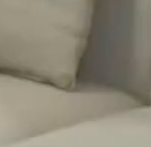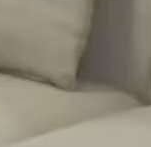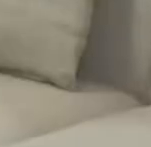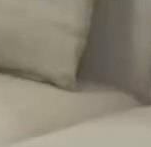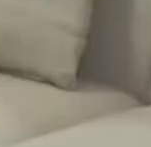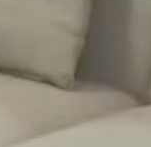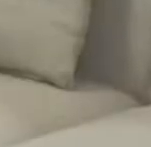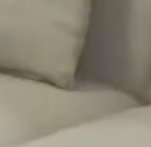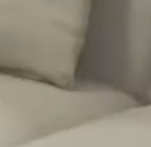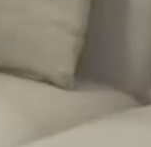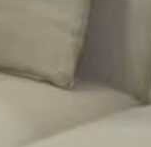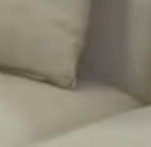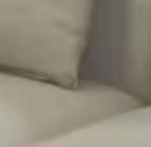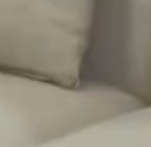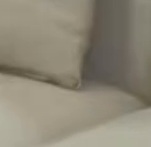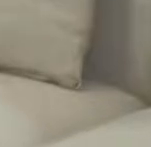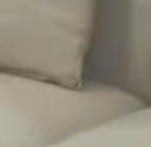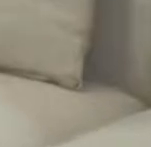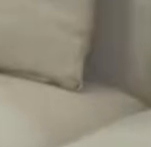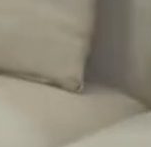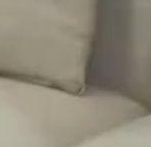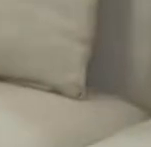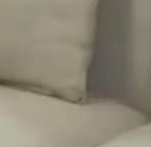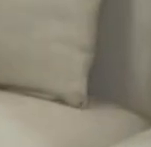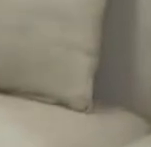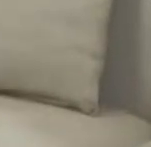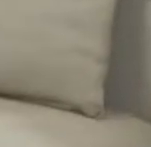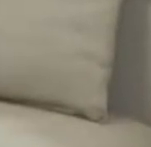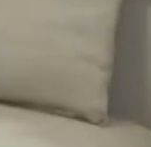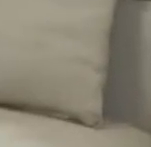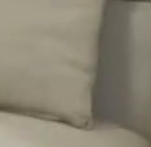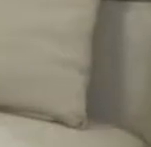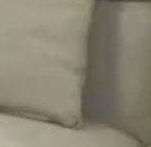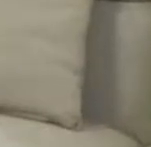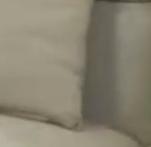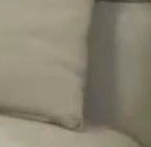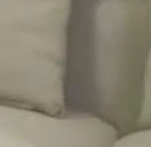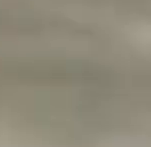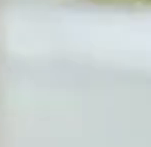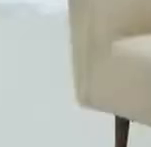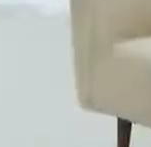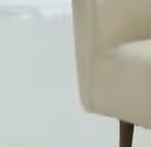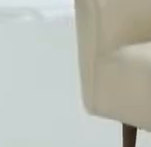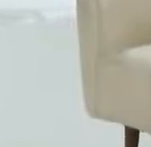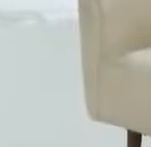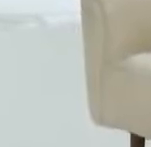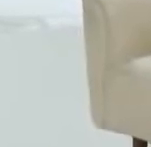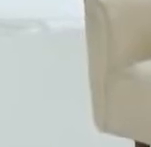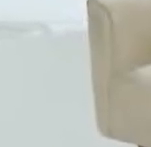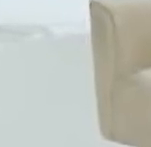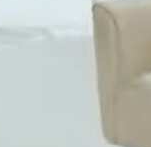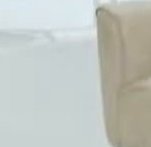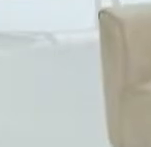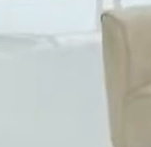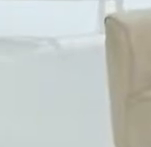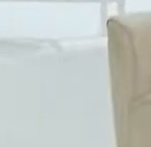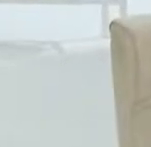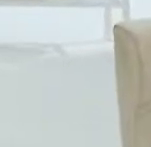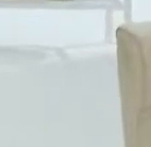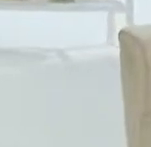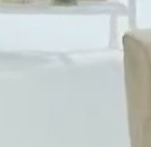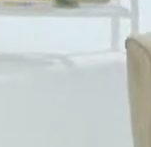klinik, dipastikan keamanan, khasiat, dan mutunya oleh Badan POM dan para ahli. Tetap memakai masker, menjaga